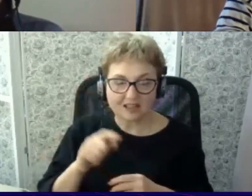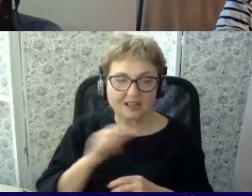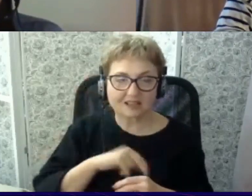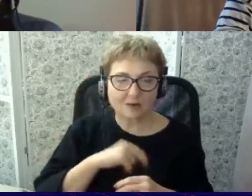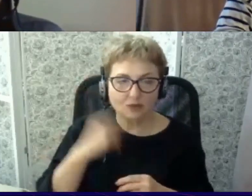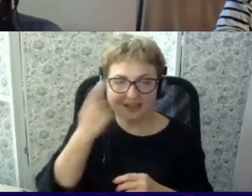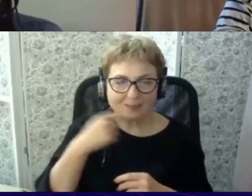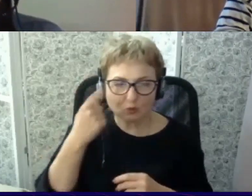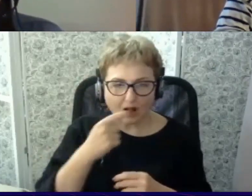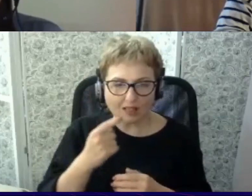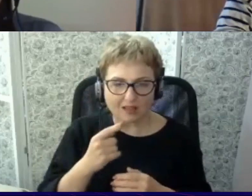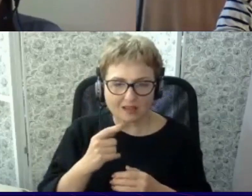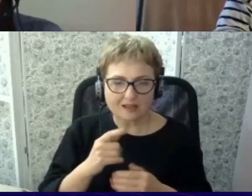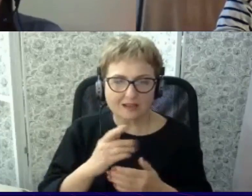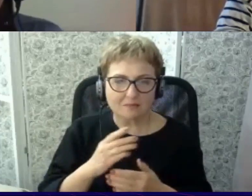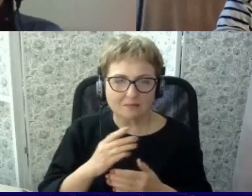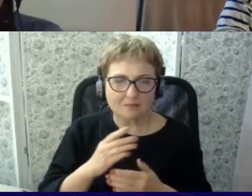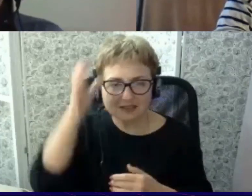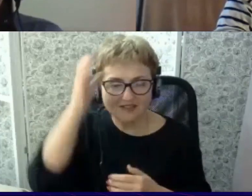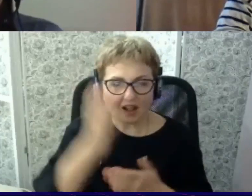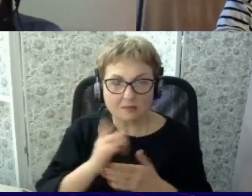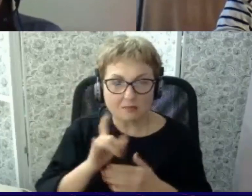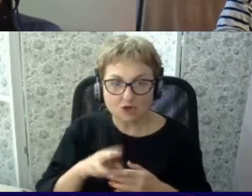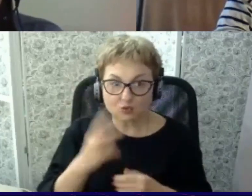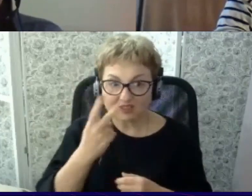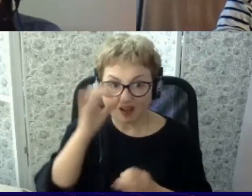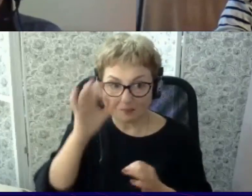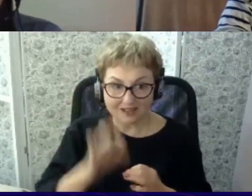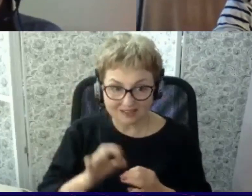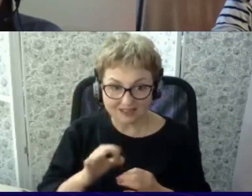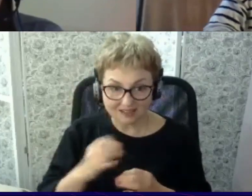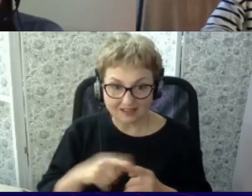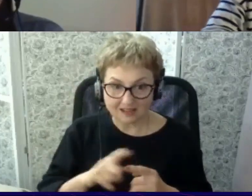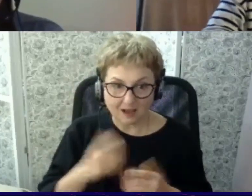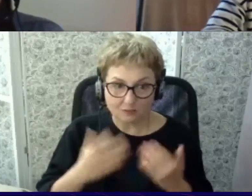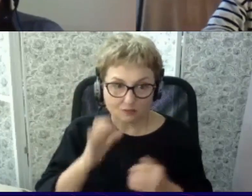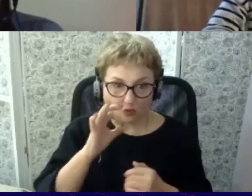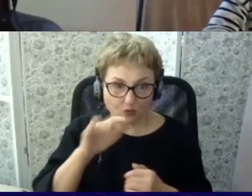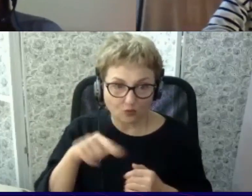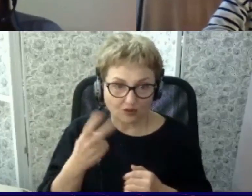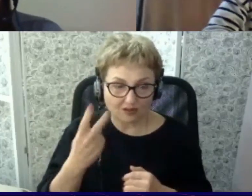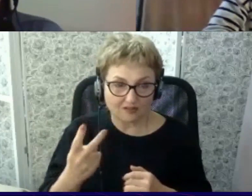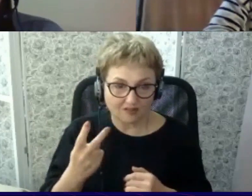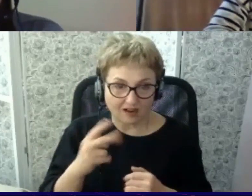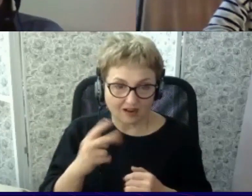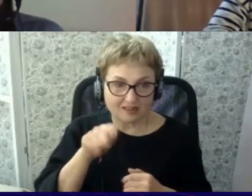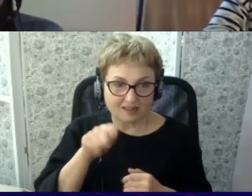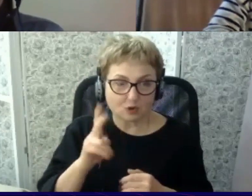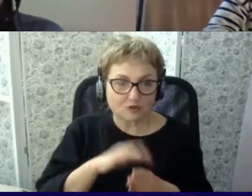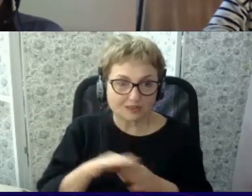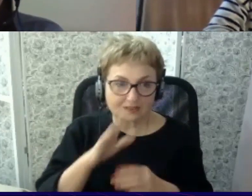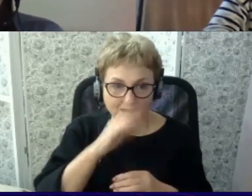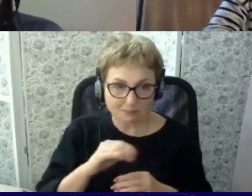разработайте индивидуальный образовательный маршрут. Поверьте мне, 2% – это максимальный порог, а может быть 0,2% тех,